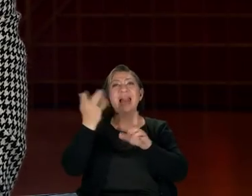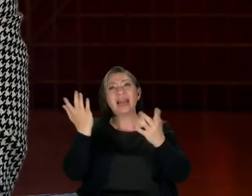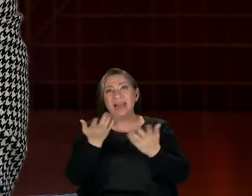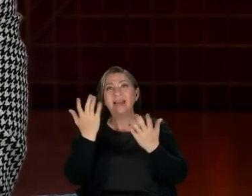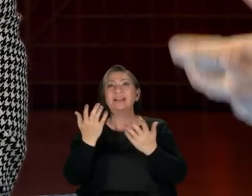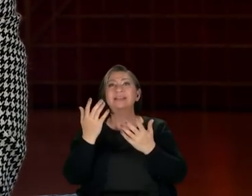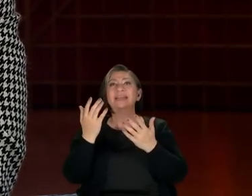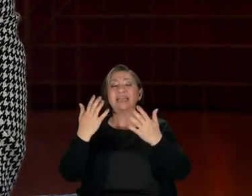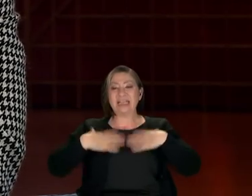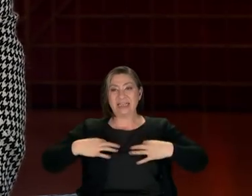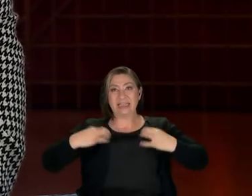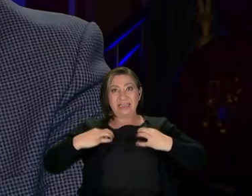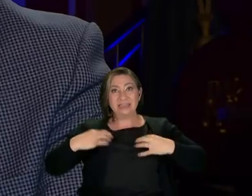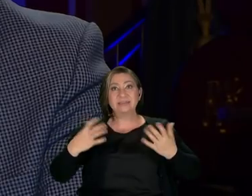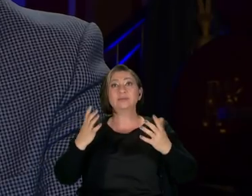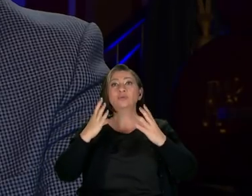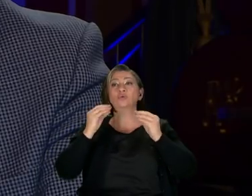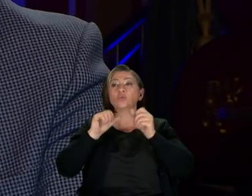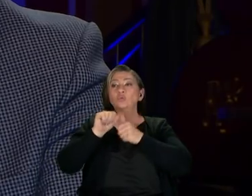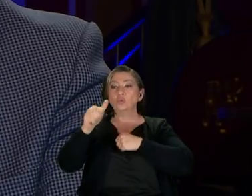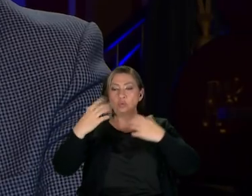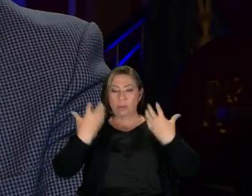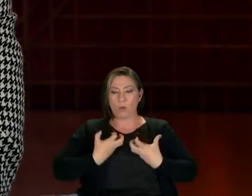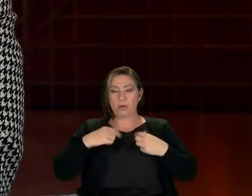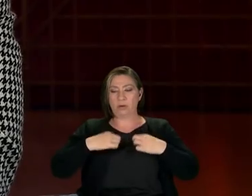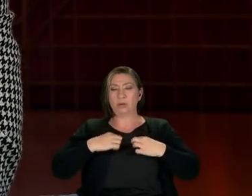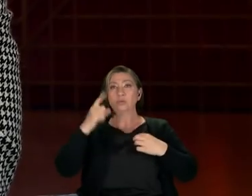da giysilerde uzun süre yaşaması nedeniyle